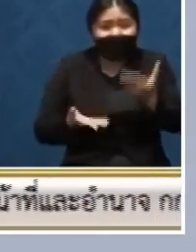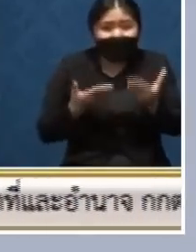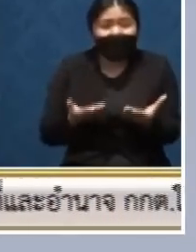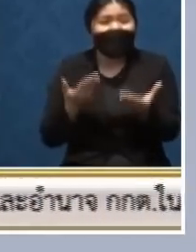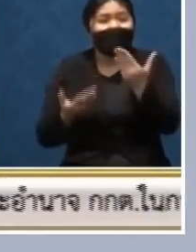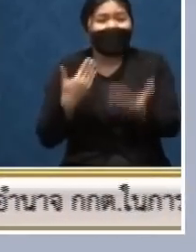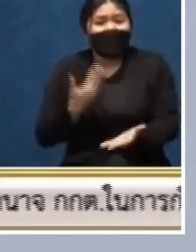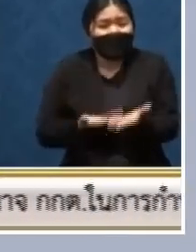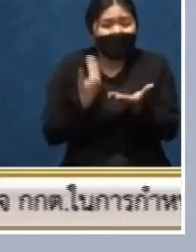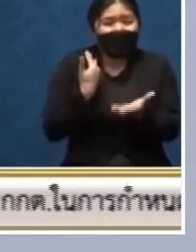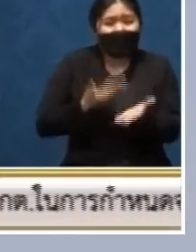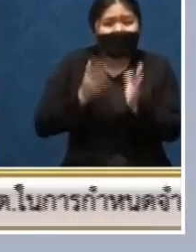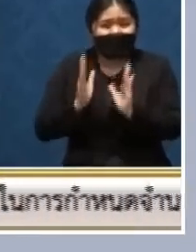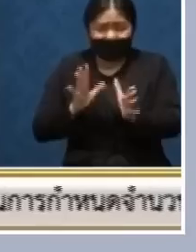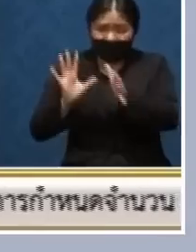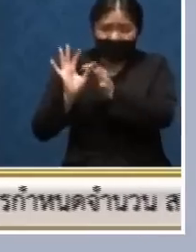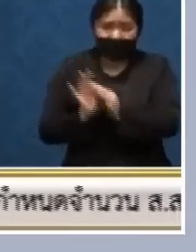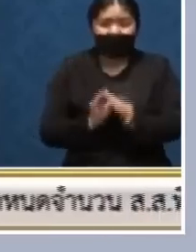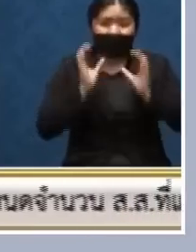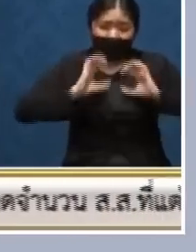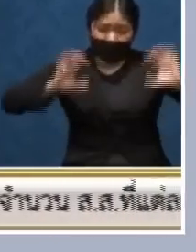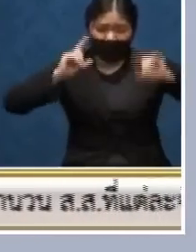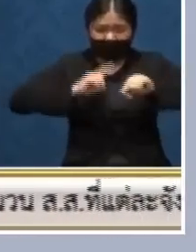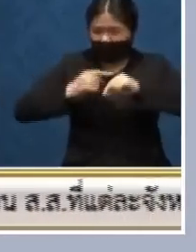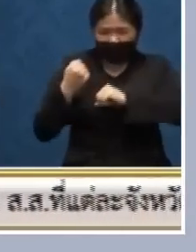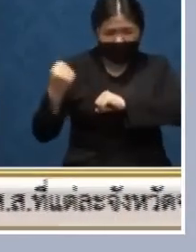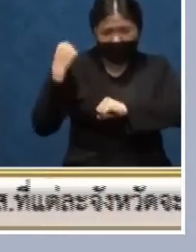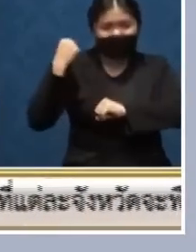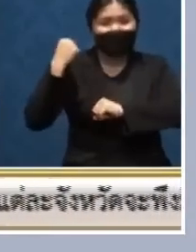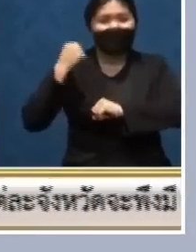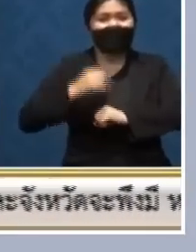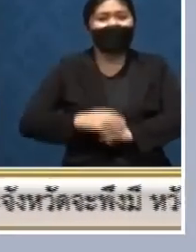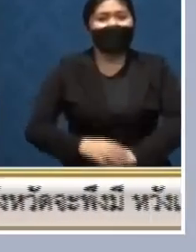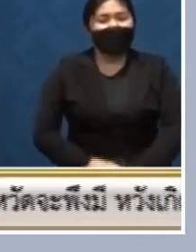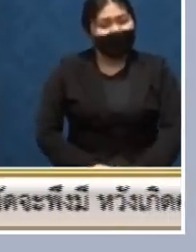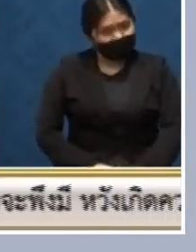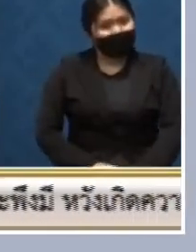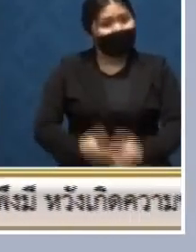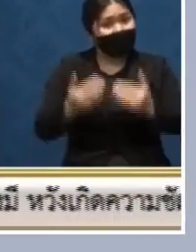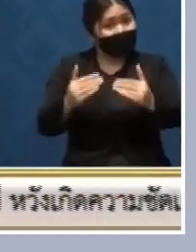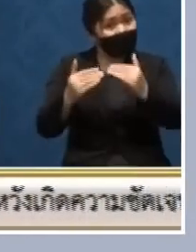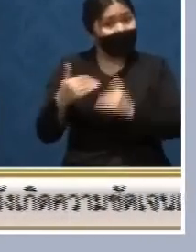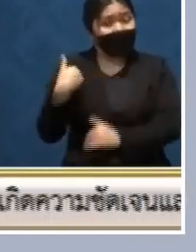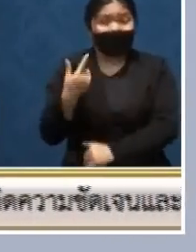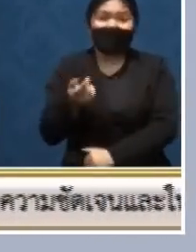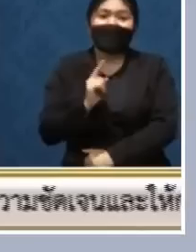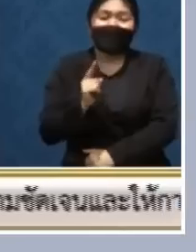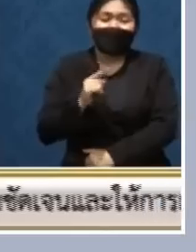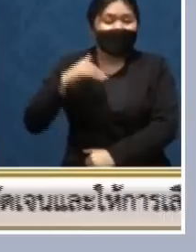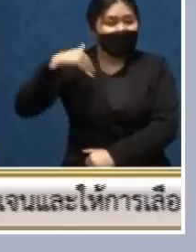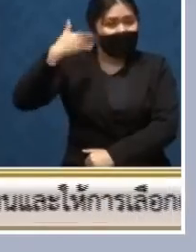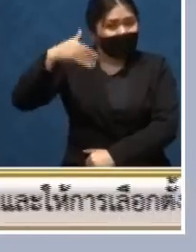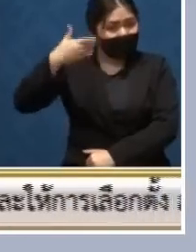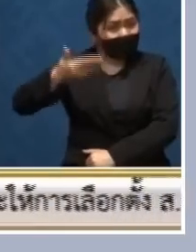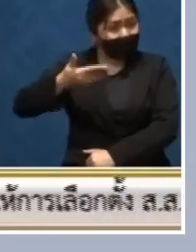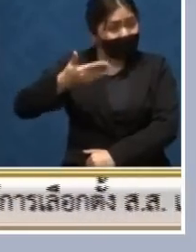ลเอกประวิตรวงษ์สุวรรณรองนายกรัฐมนตรีในฐานะหัวหน้าพรรคด้วยร้อยเอกธรรมนัสก็บอกว่าก็พาดพิงถึงหลายๆ